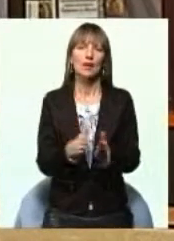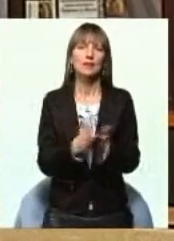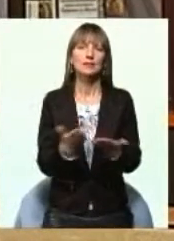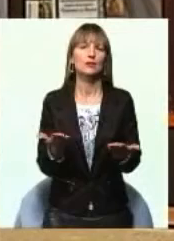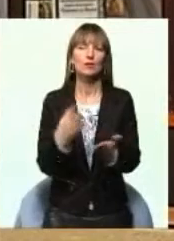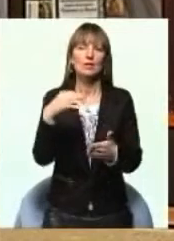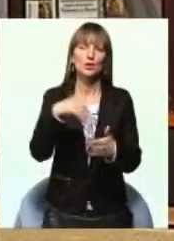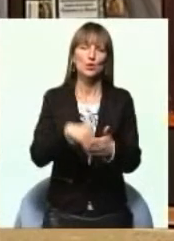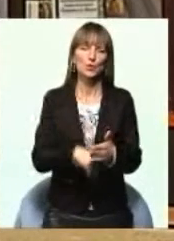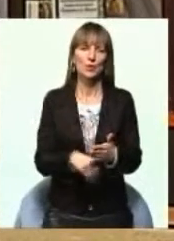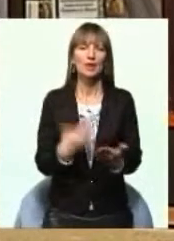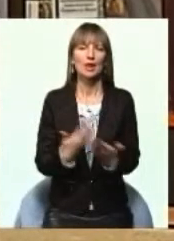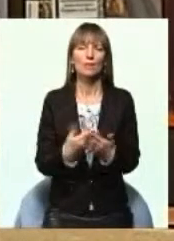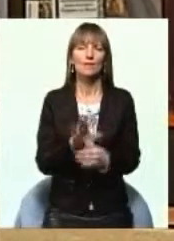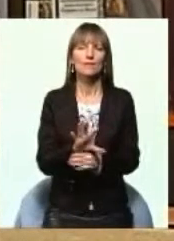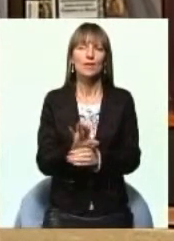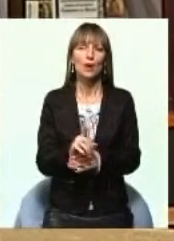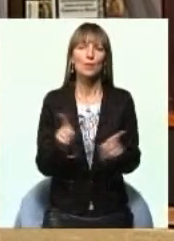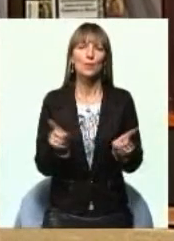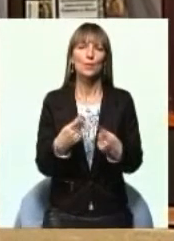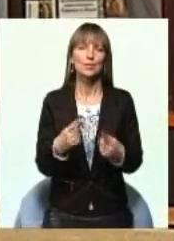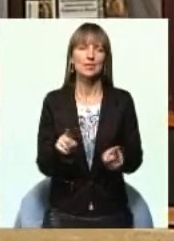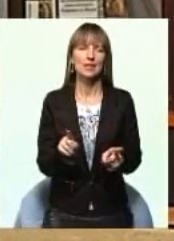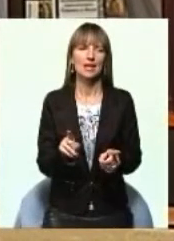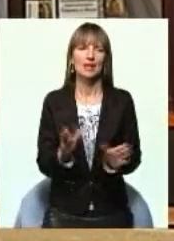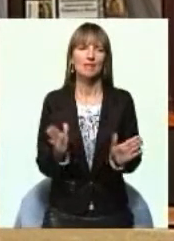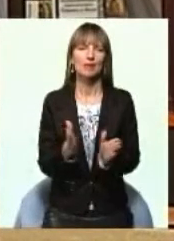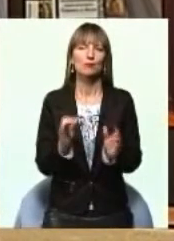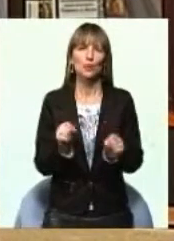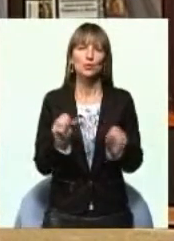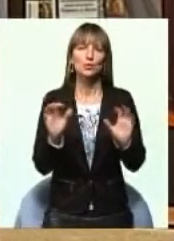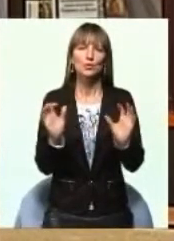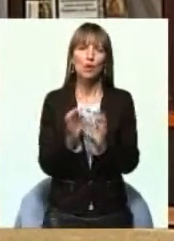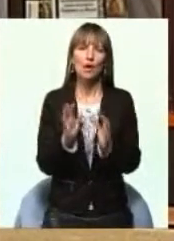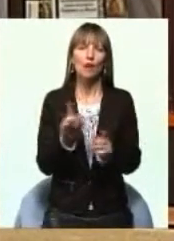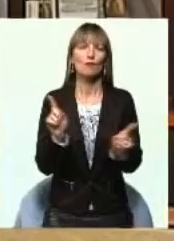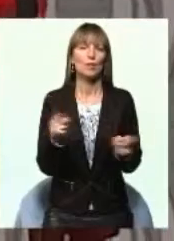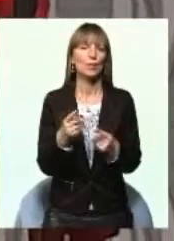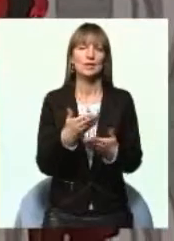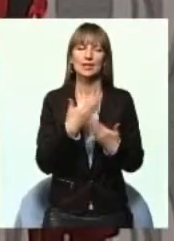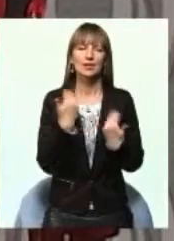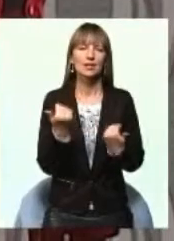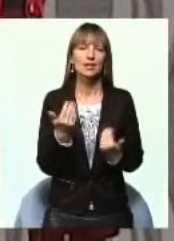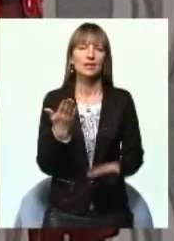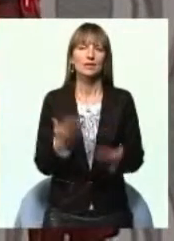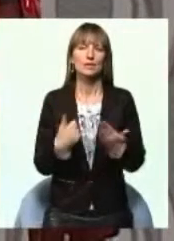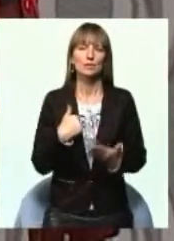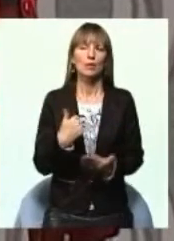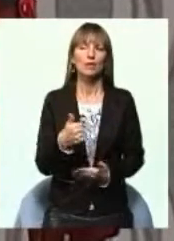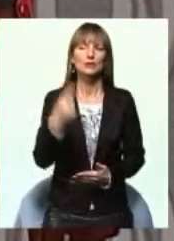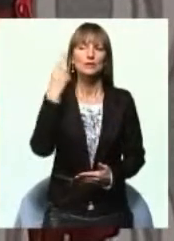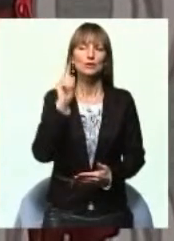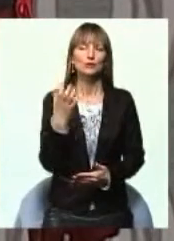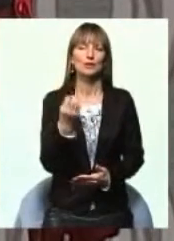що, наприклад, фотографії музеїв, які, ну, вони можуть зберігатися, а музей – ні. Так, і якщо ми дуже добре знаємо, що